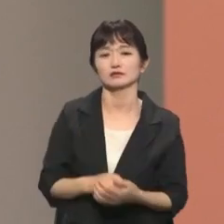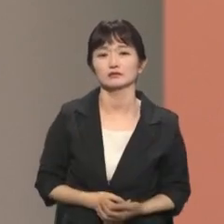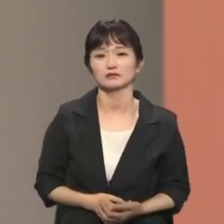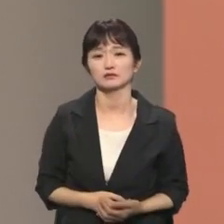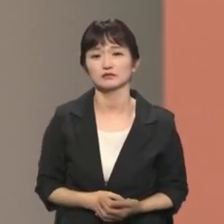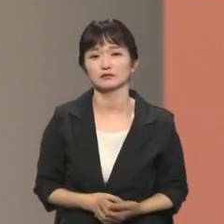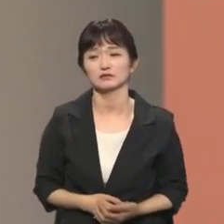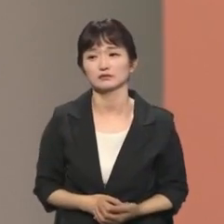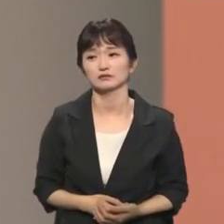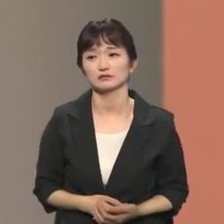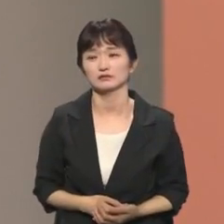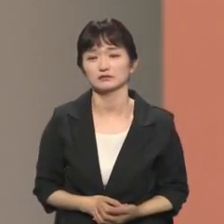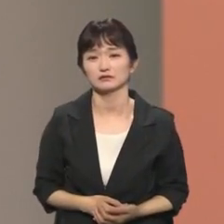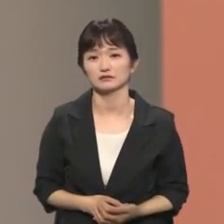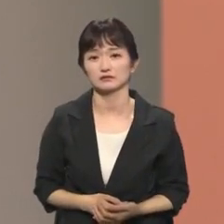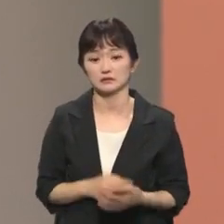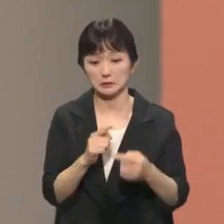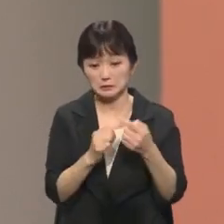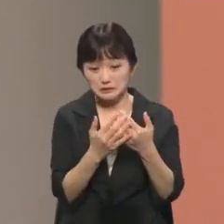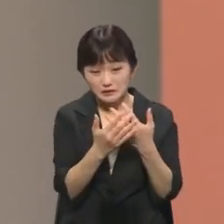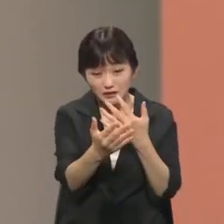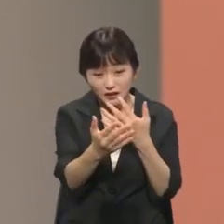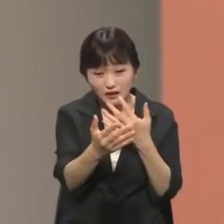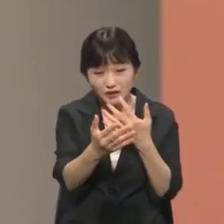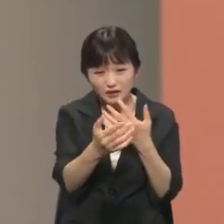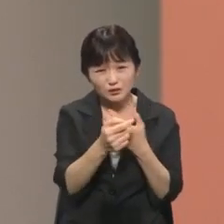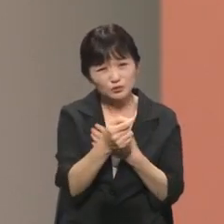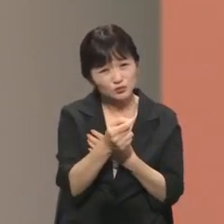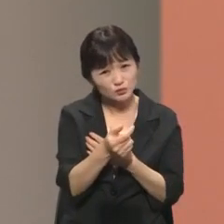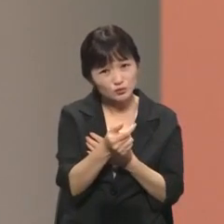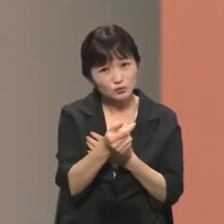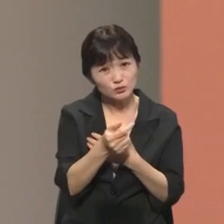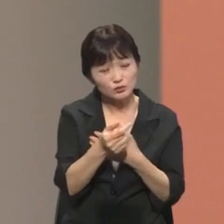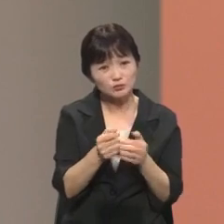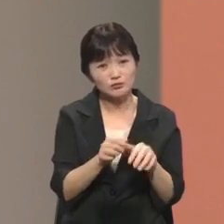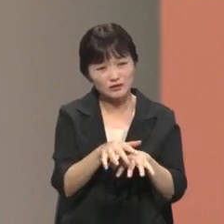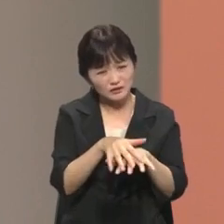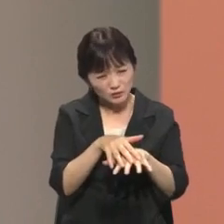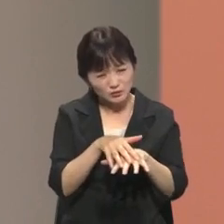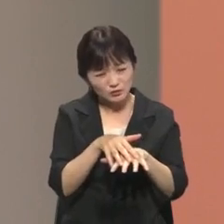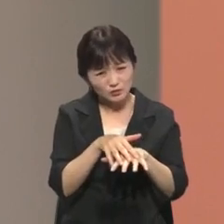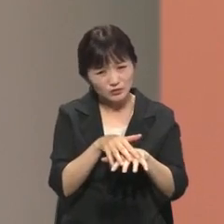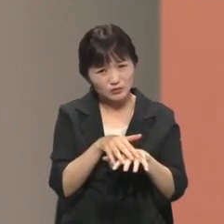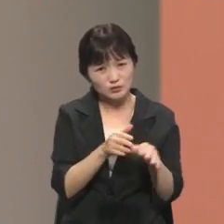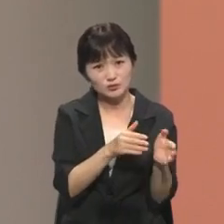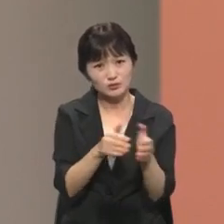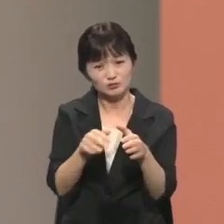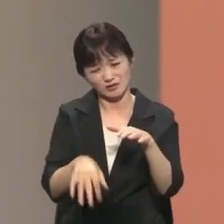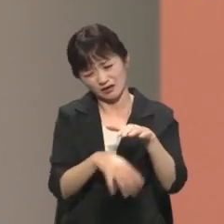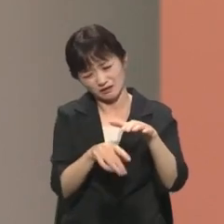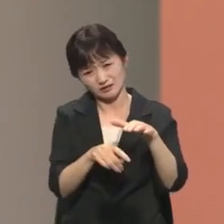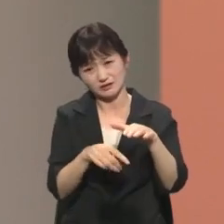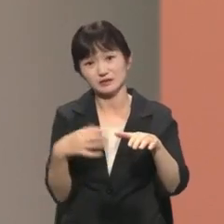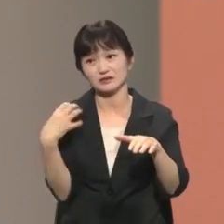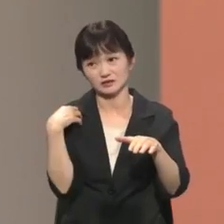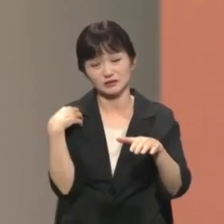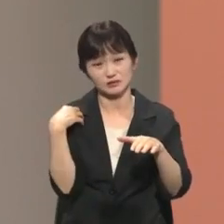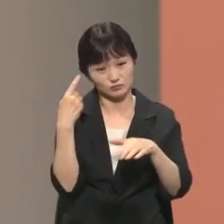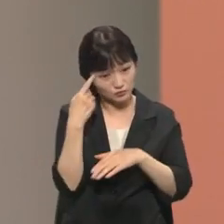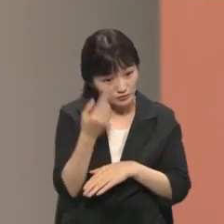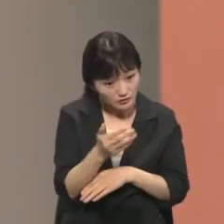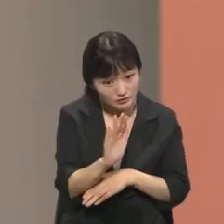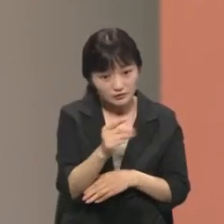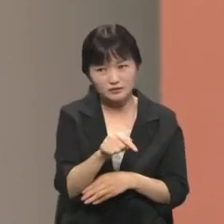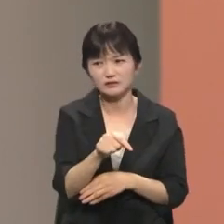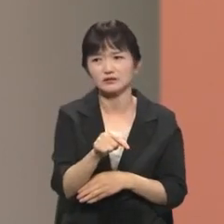이것이 이렇게 작은 대회 규모의 대회를 이렇게 좀 부실하게 준비한 것들에 대한 책임은 반드시 물어야겠지만 그래서 국민들이 조금